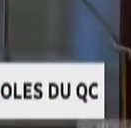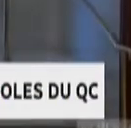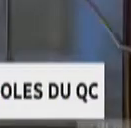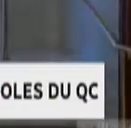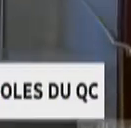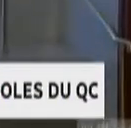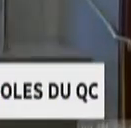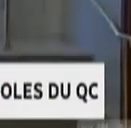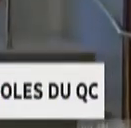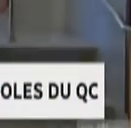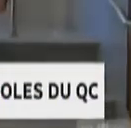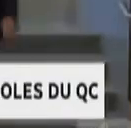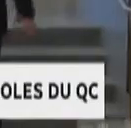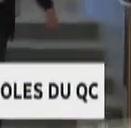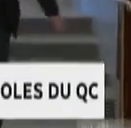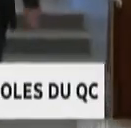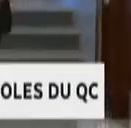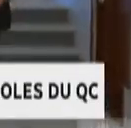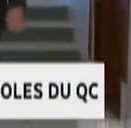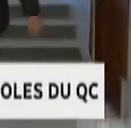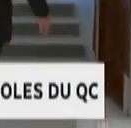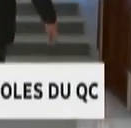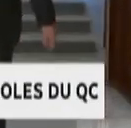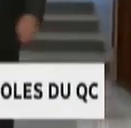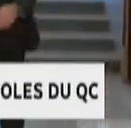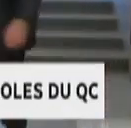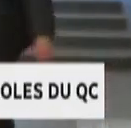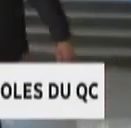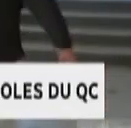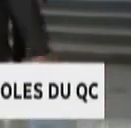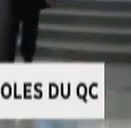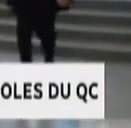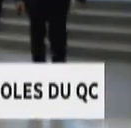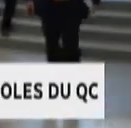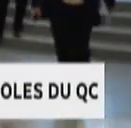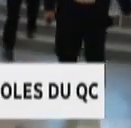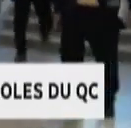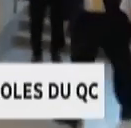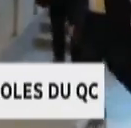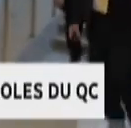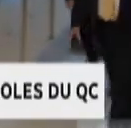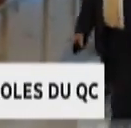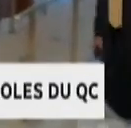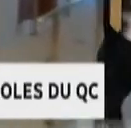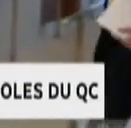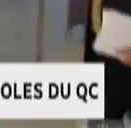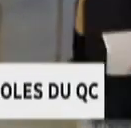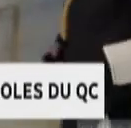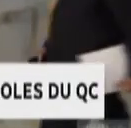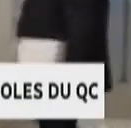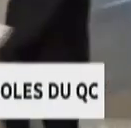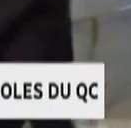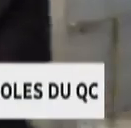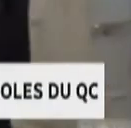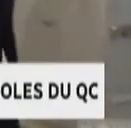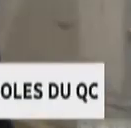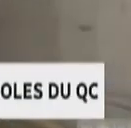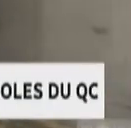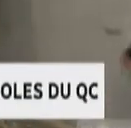veut envoyer que ça reprenne dans les écoles et dans les garderies parce qu'on veut permettre aux parents d'aller travailler. C'est ça, l'objectif. Voilà. C'est lié.